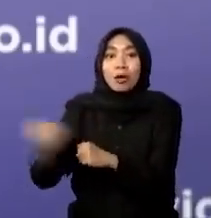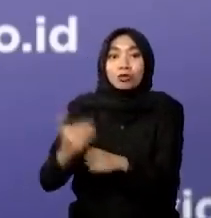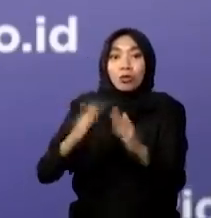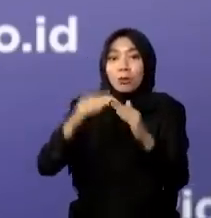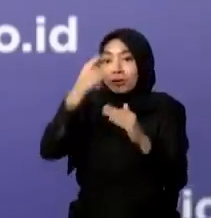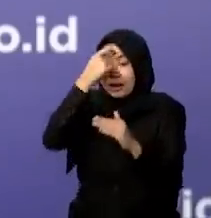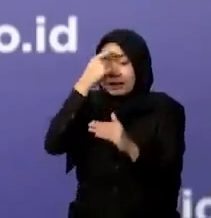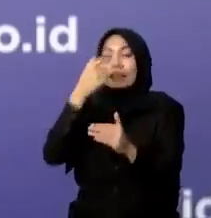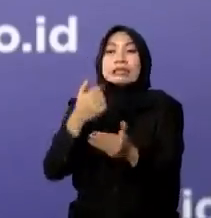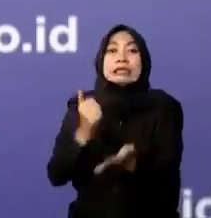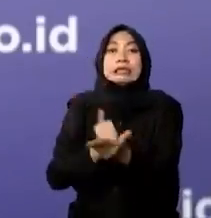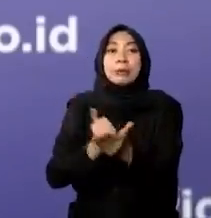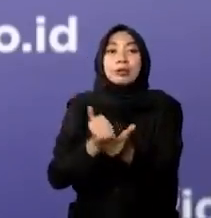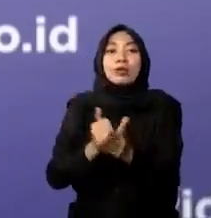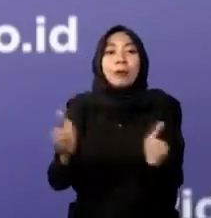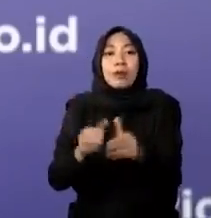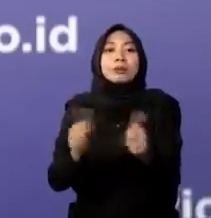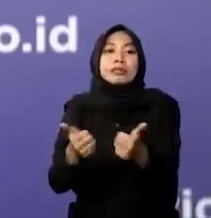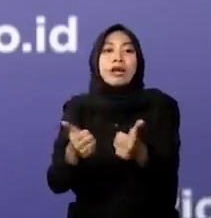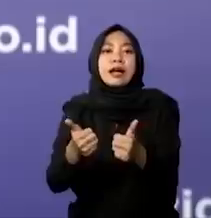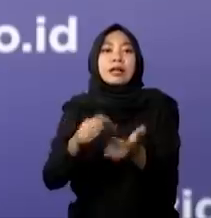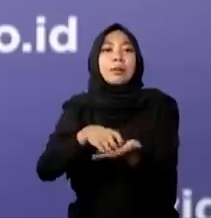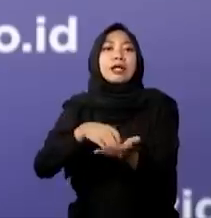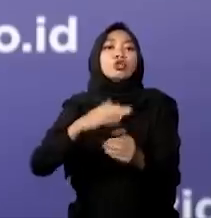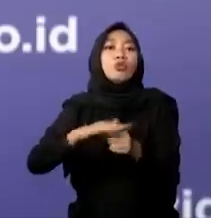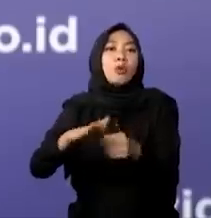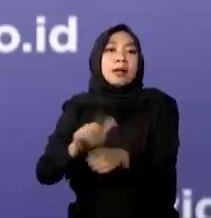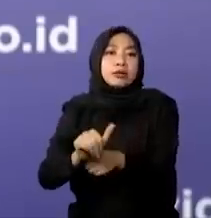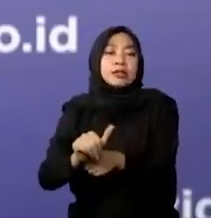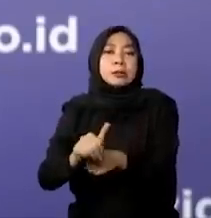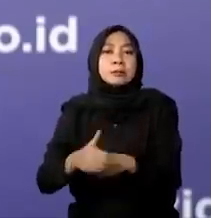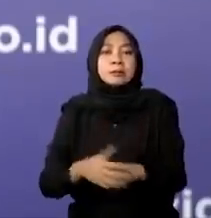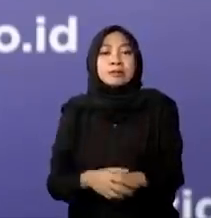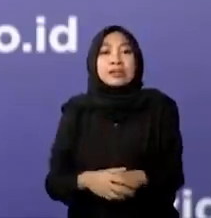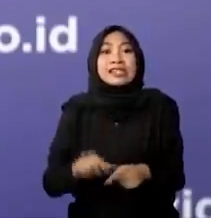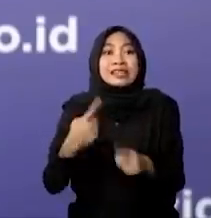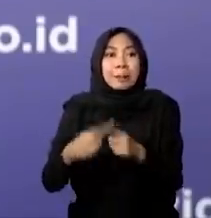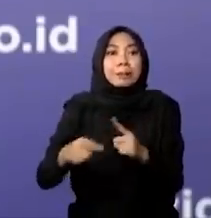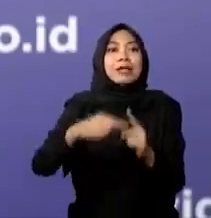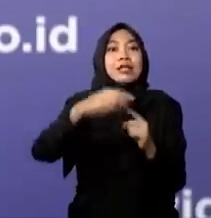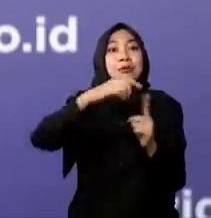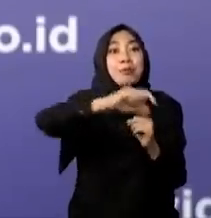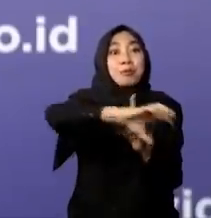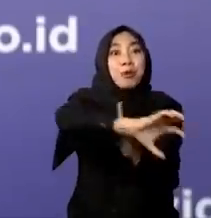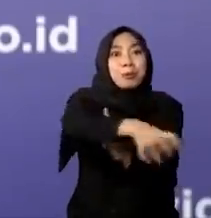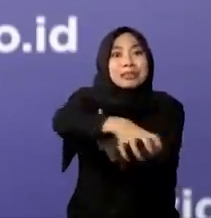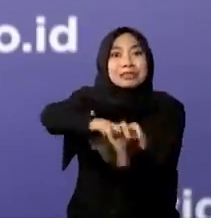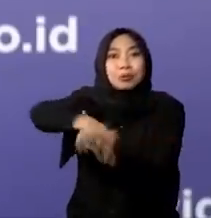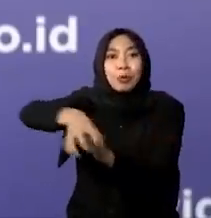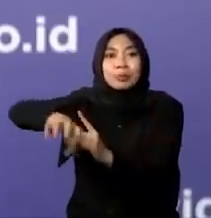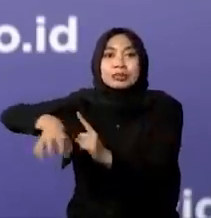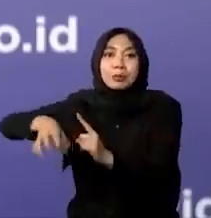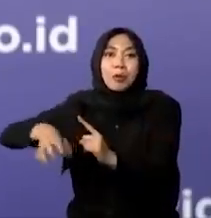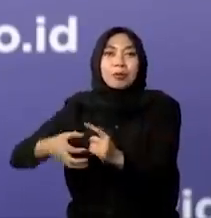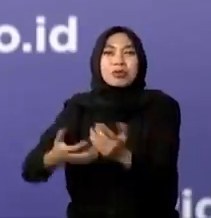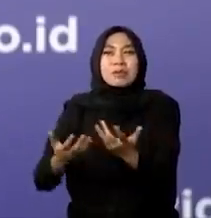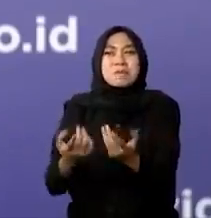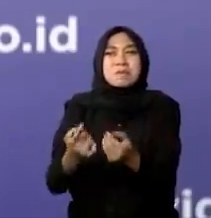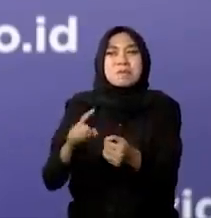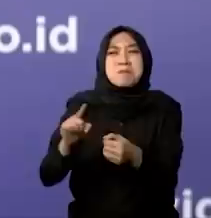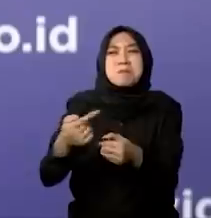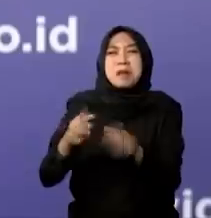penambahan kasus yang kita dapatkan dari berbagai provinsi ini didominasi